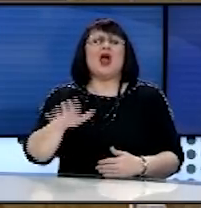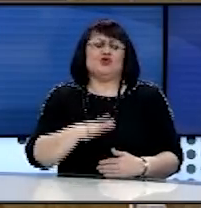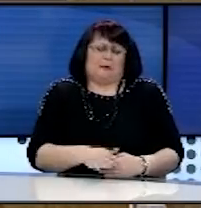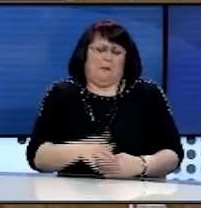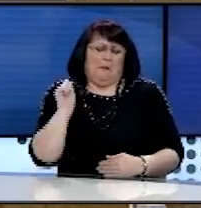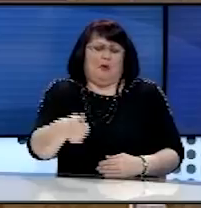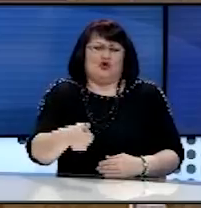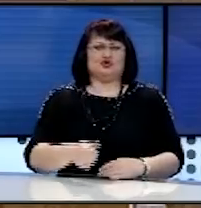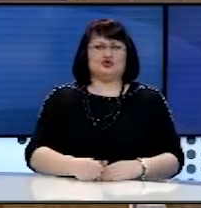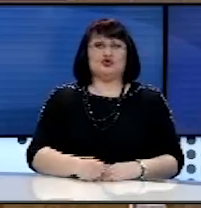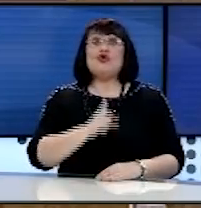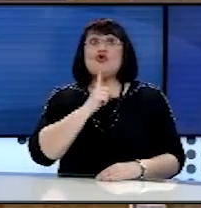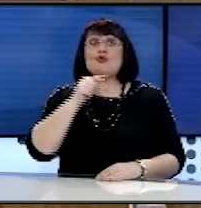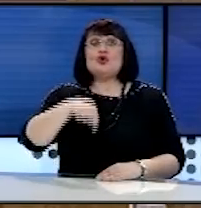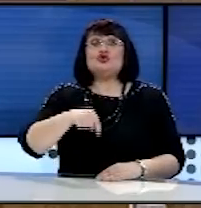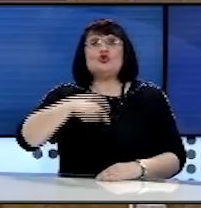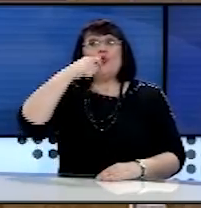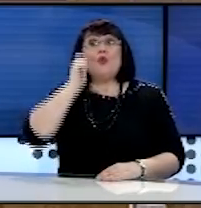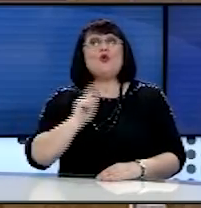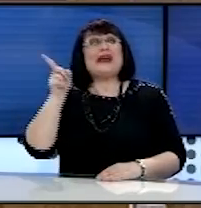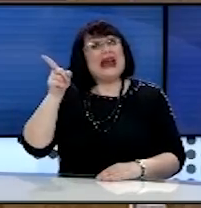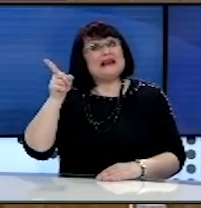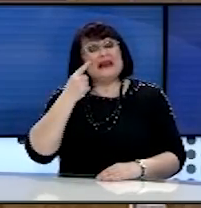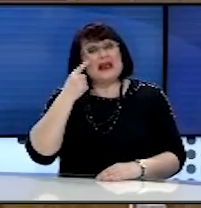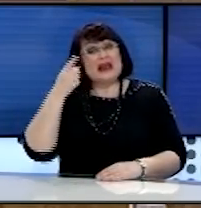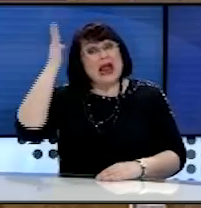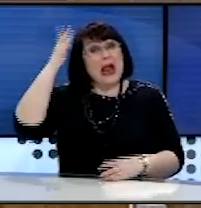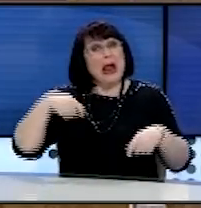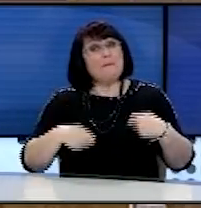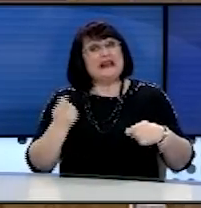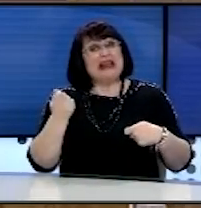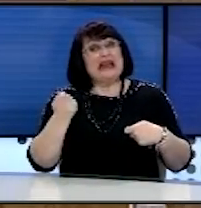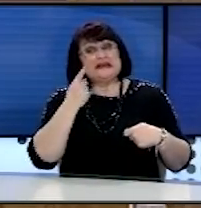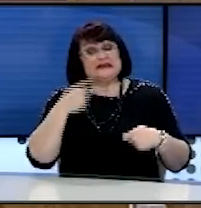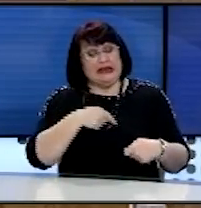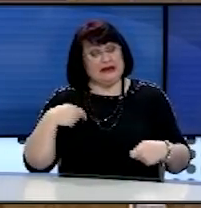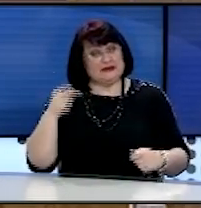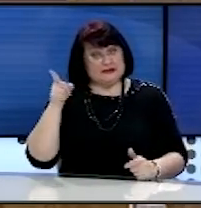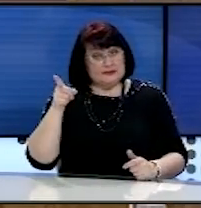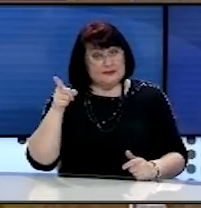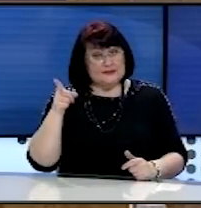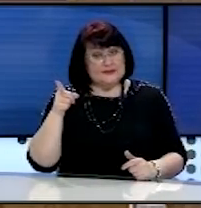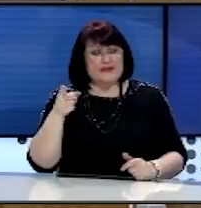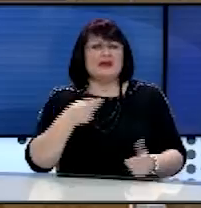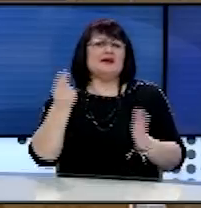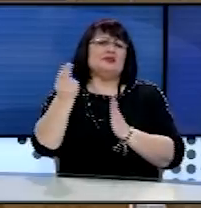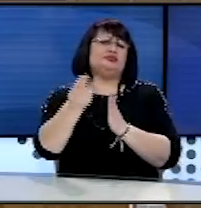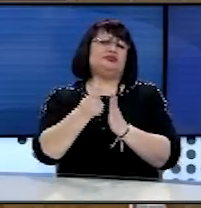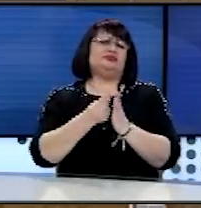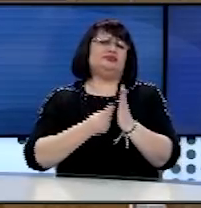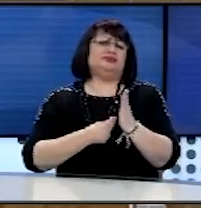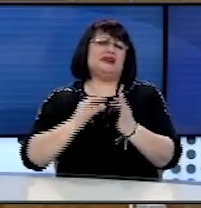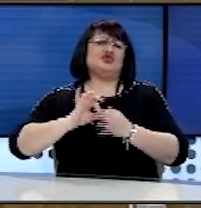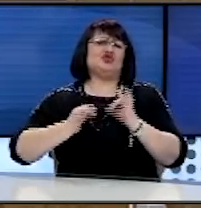του, όπως κάνουν τώρα οι Ουκρανοί ολιγάρχες καπιταλιστές, όπως έχει γίνει άπειρες φορές